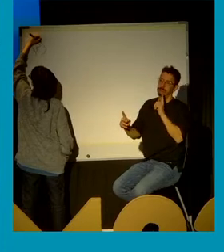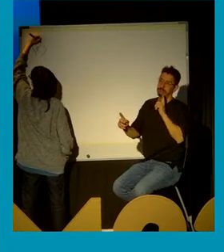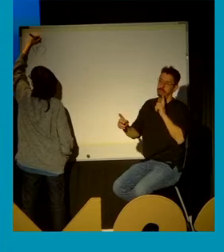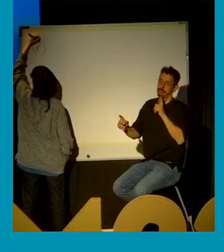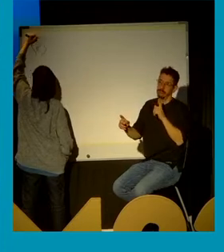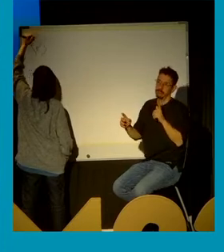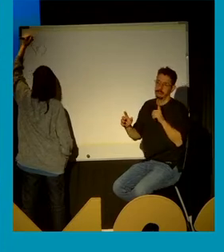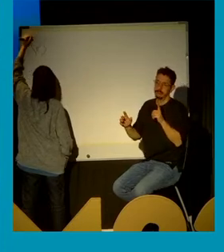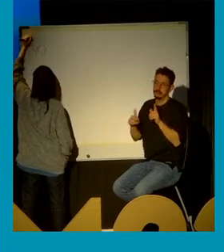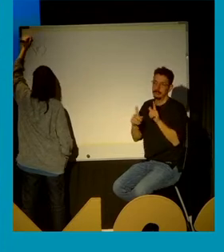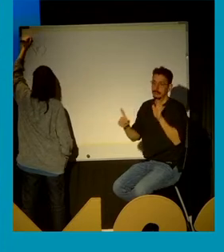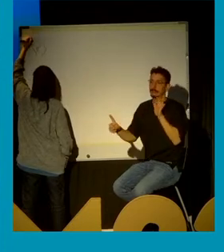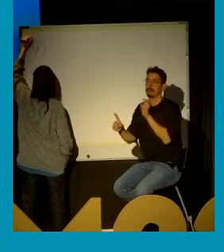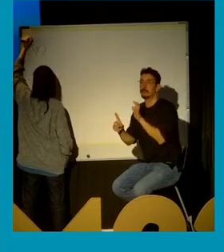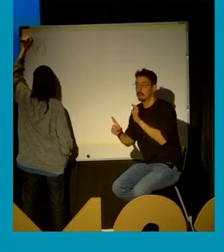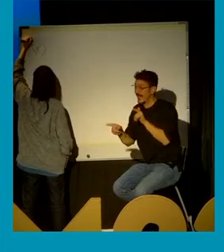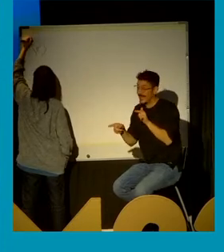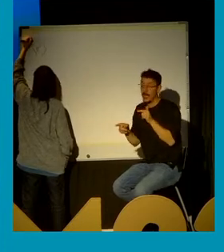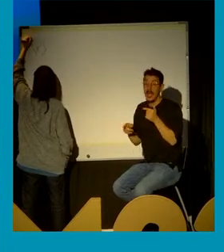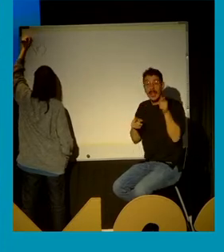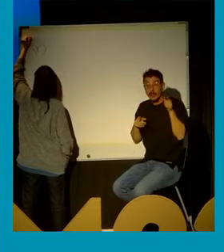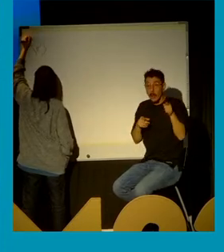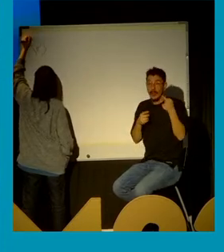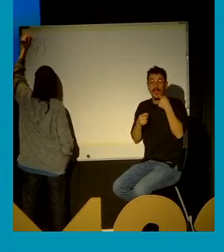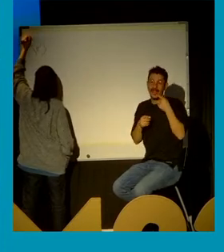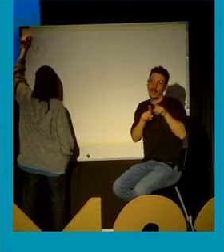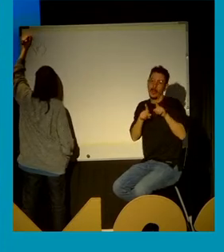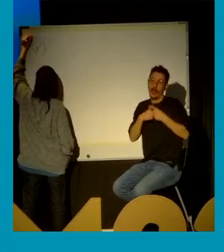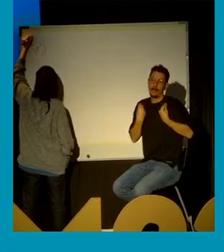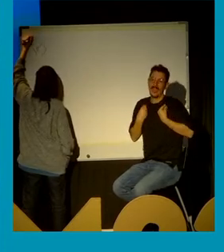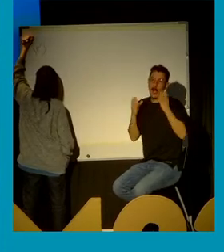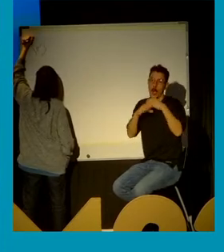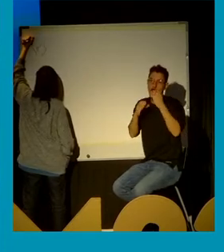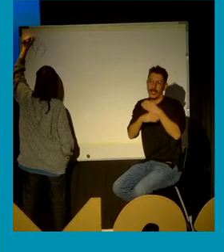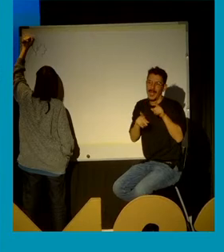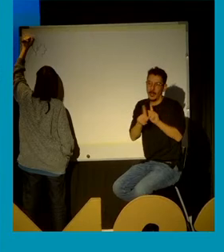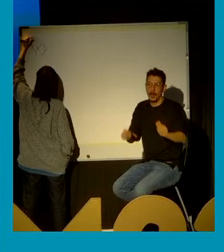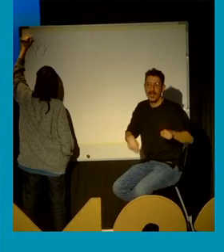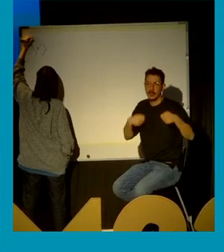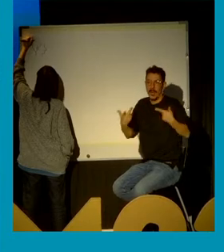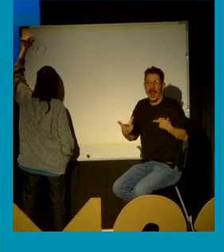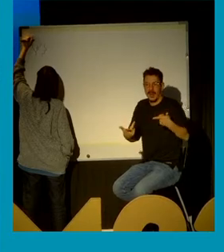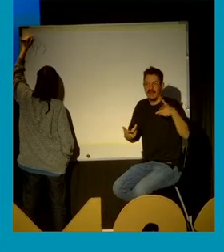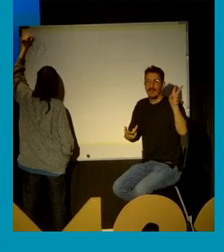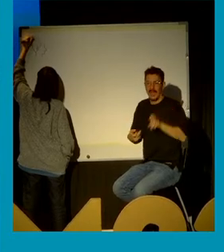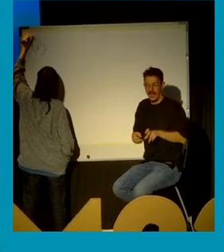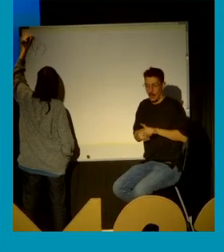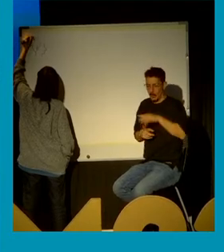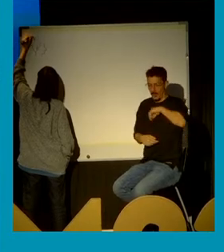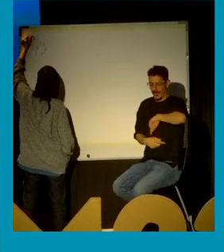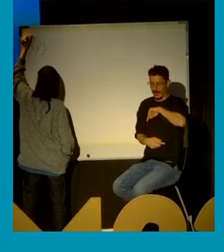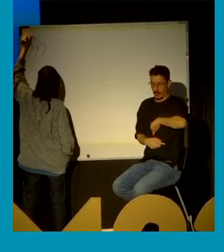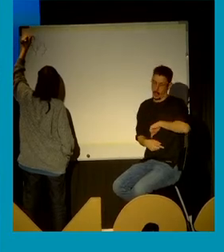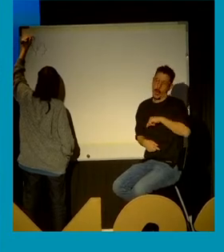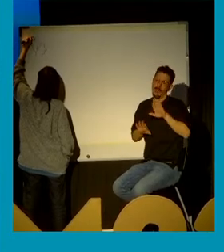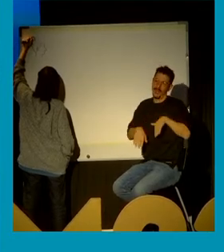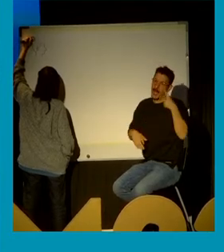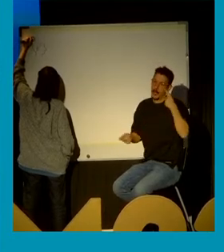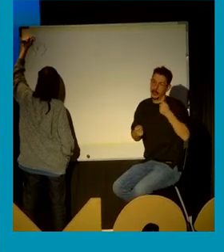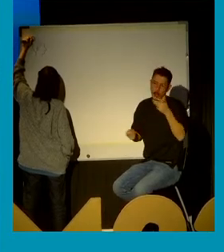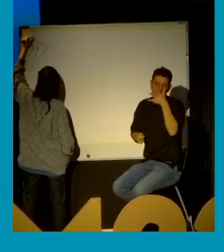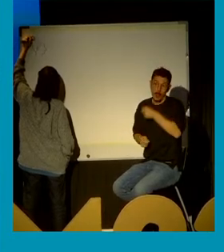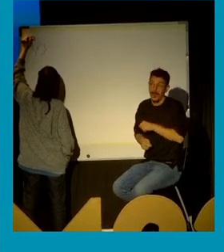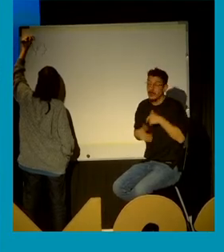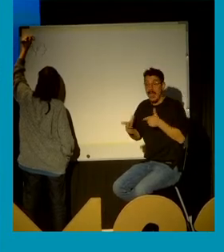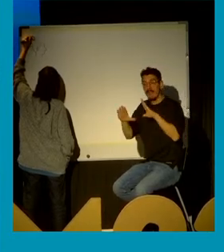de les violències sexuals ha estat un punt de mira assenyalada i denunciada per diversos feminismes